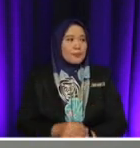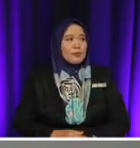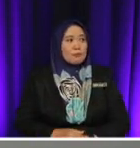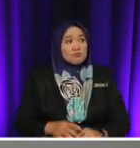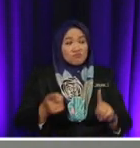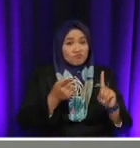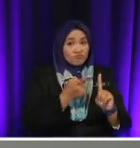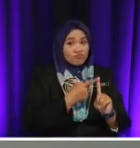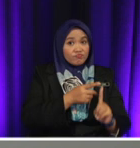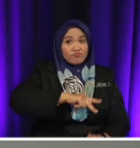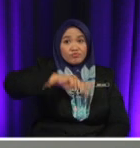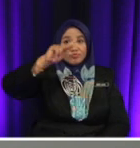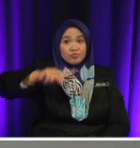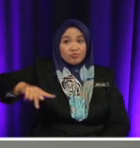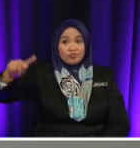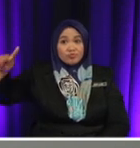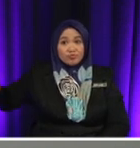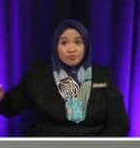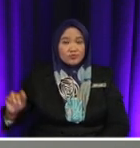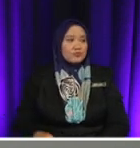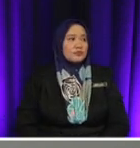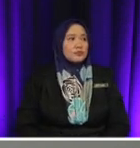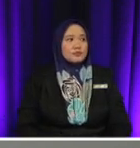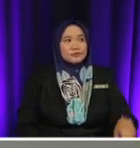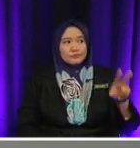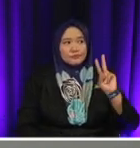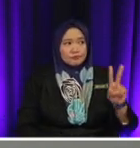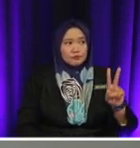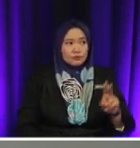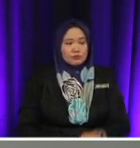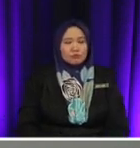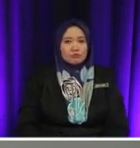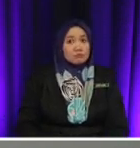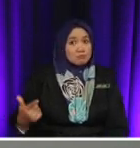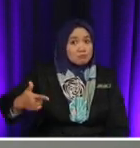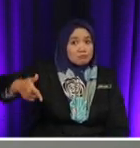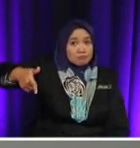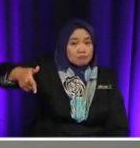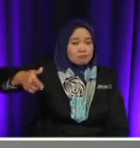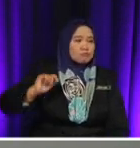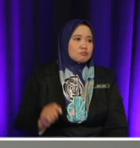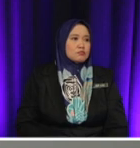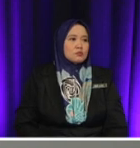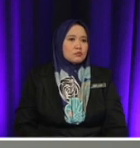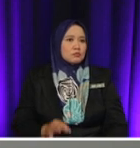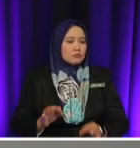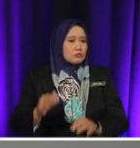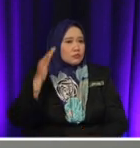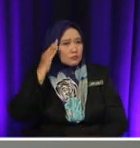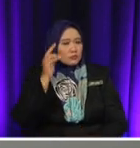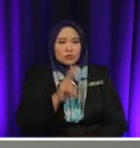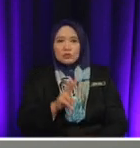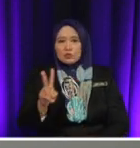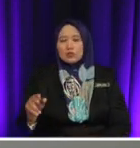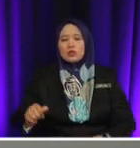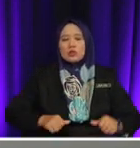dengan petrol pump isi minyak okey kalaulah Ria tahu kedua-dua gambar rajah ini adalah aktiviti